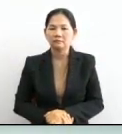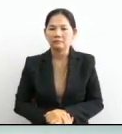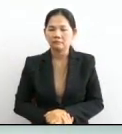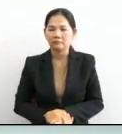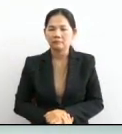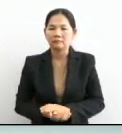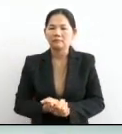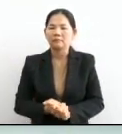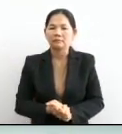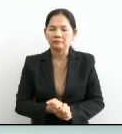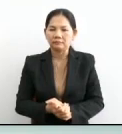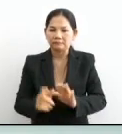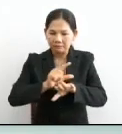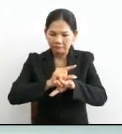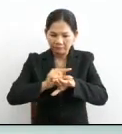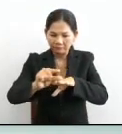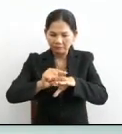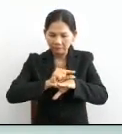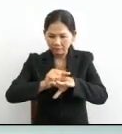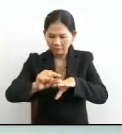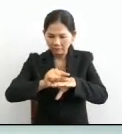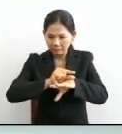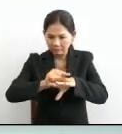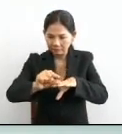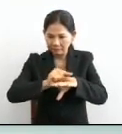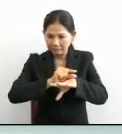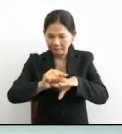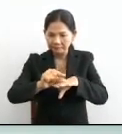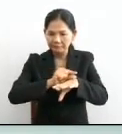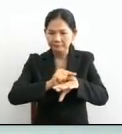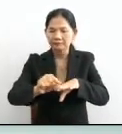đầm bấy cái này